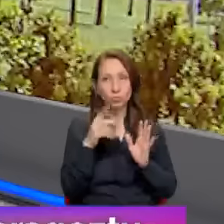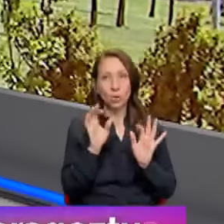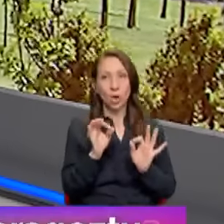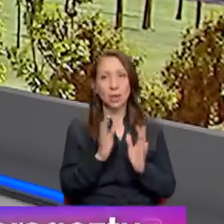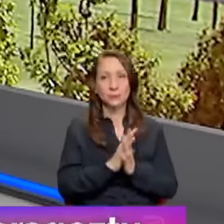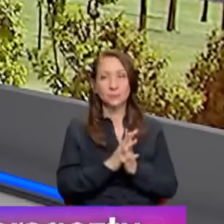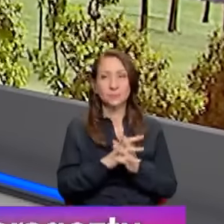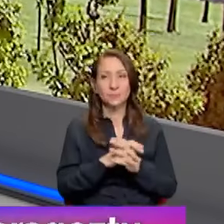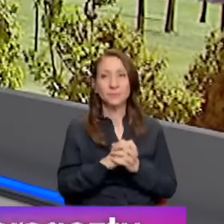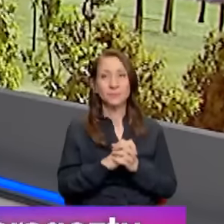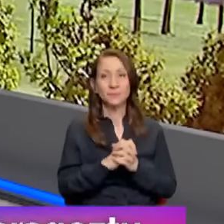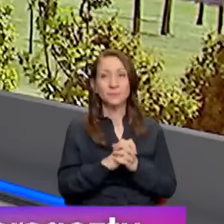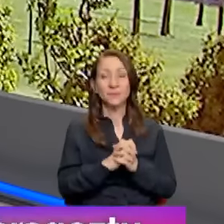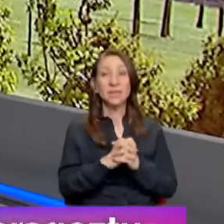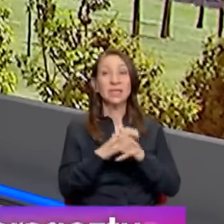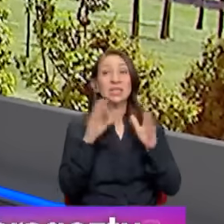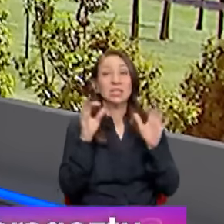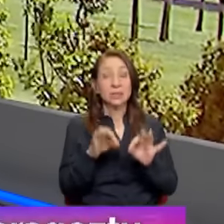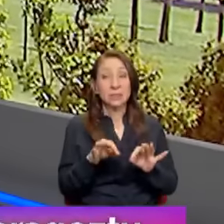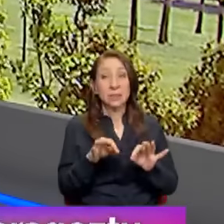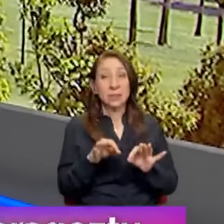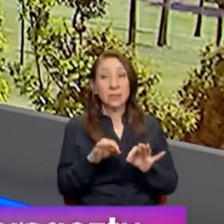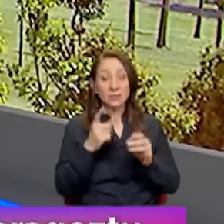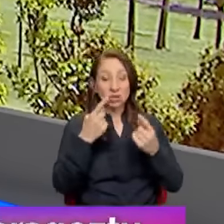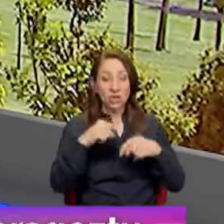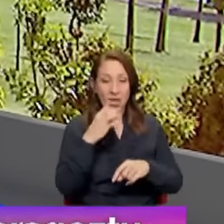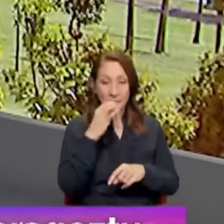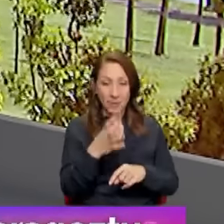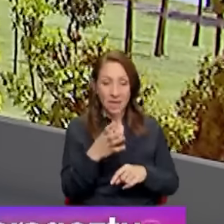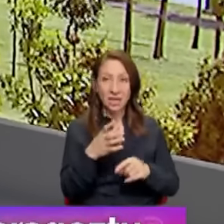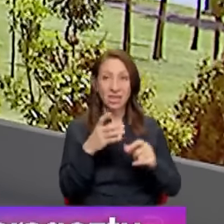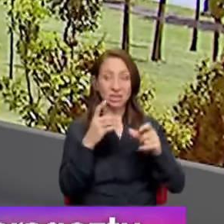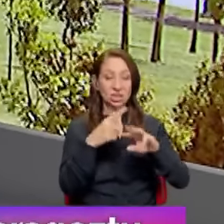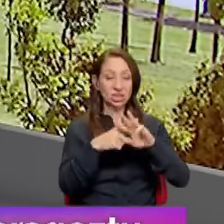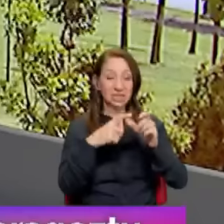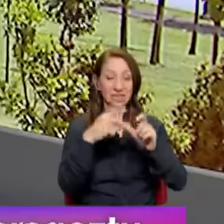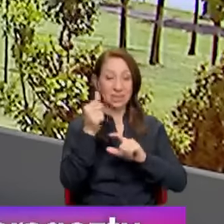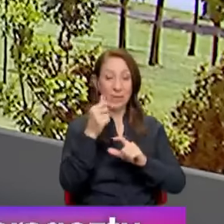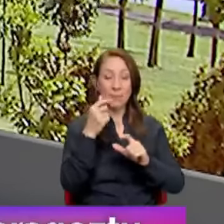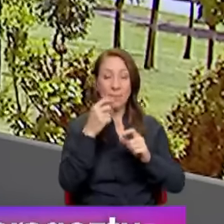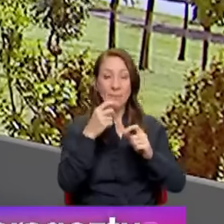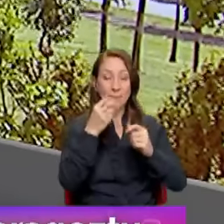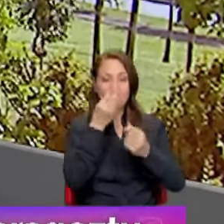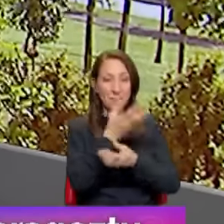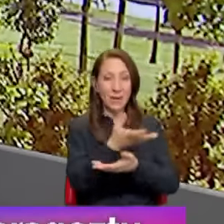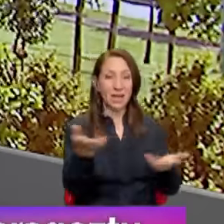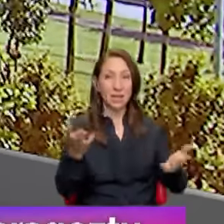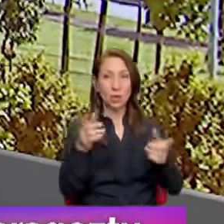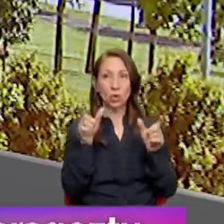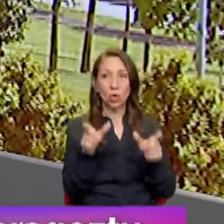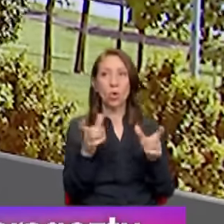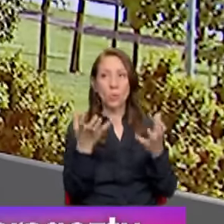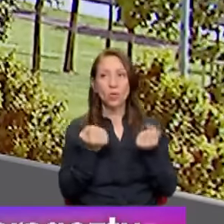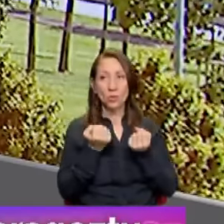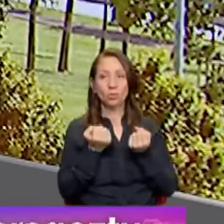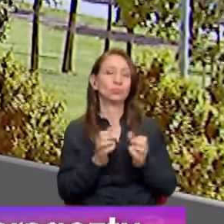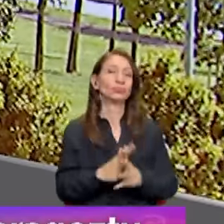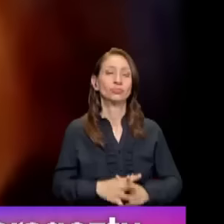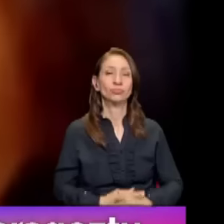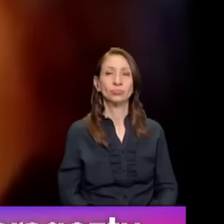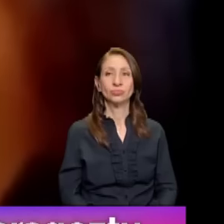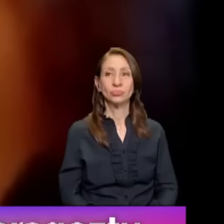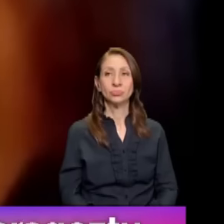şekilde sizinle paylaşmış olayım Şimdi bir çevre haberi Gesi Bağları türküsü de var Gesi Bağları koruma altına alınıyor